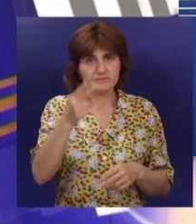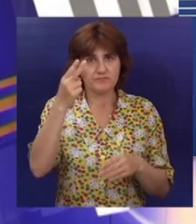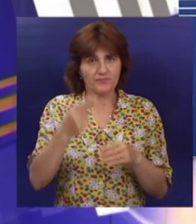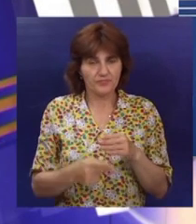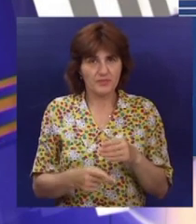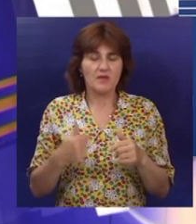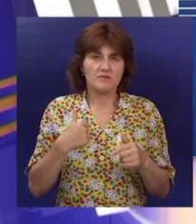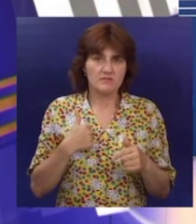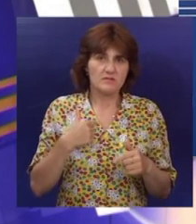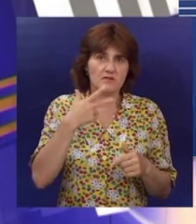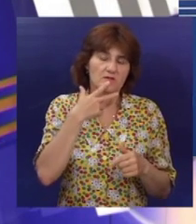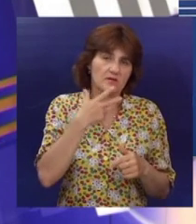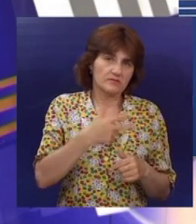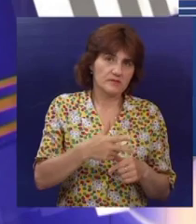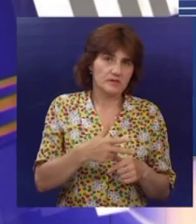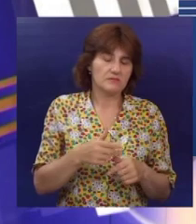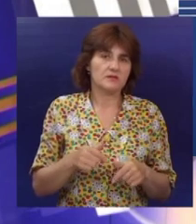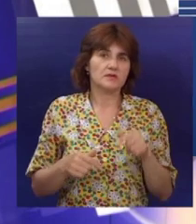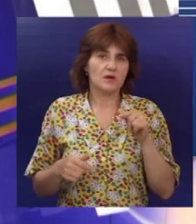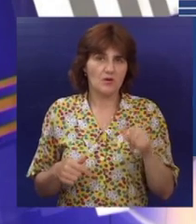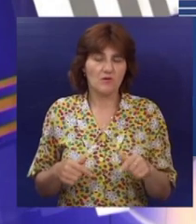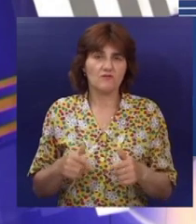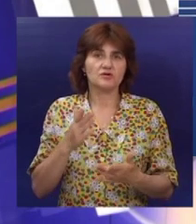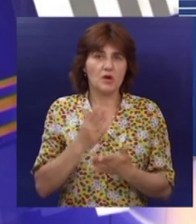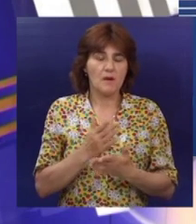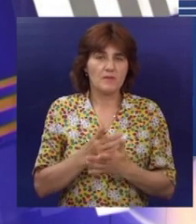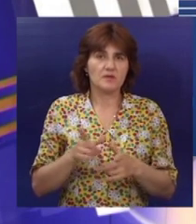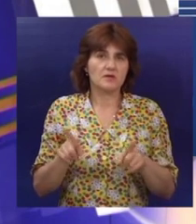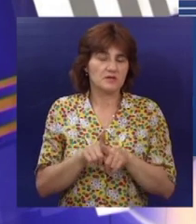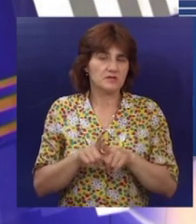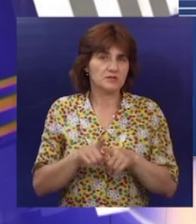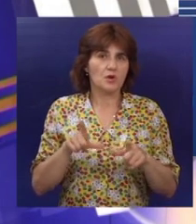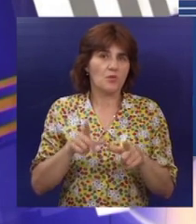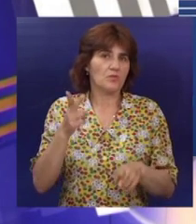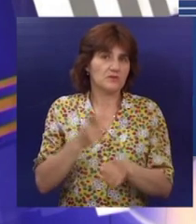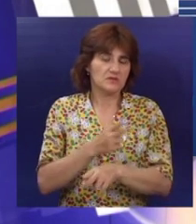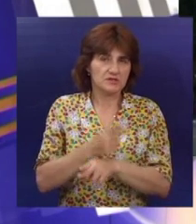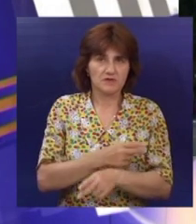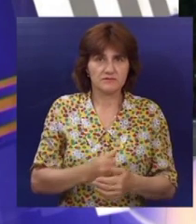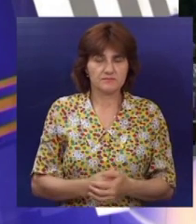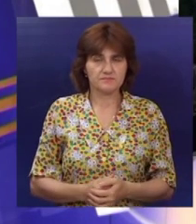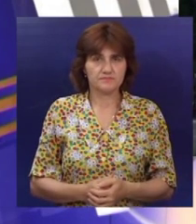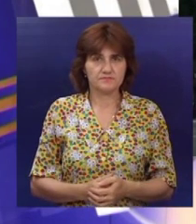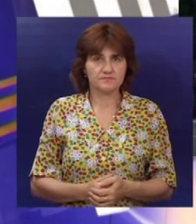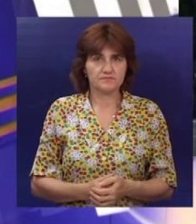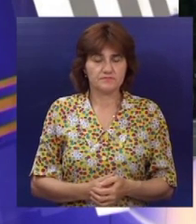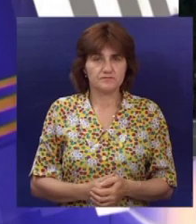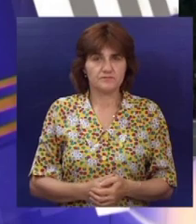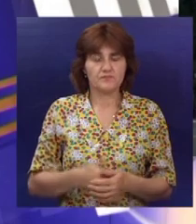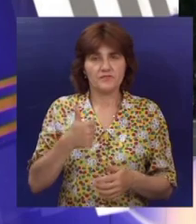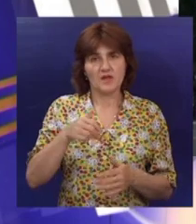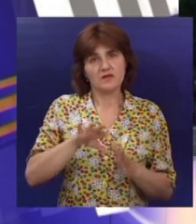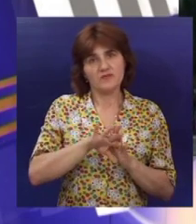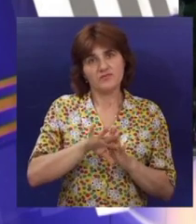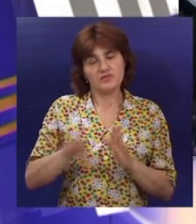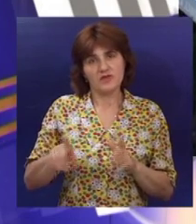zvaničnu odluku, a ja se nadam da će takvog sluha imati i naši budući partneri u skupštinskoj većini. Deo